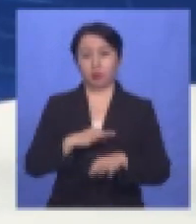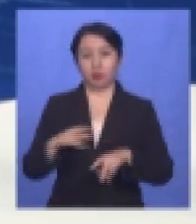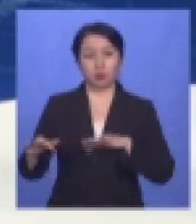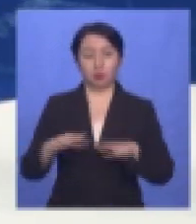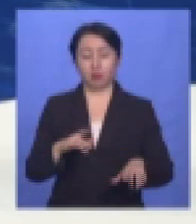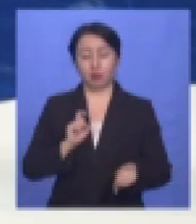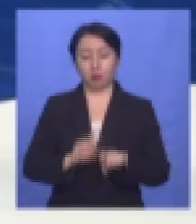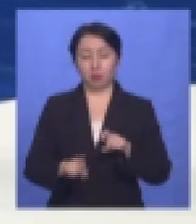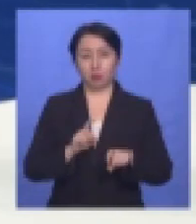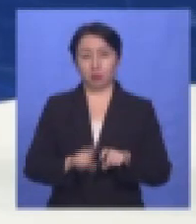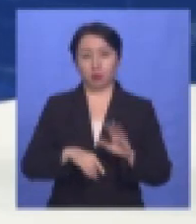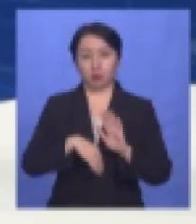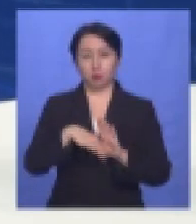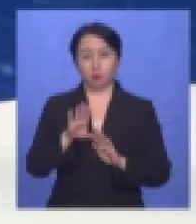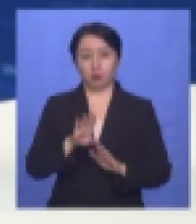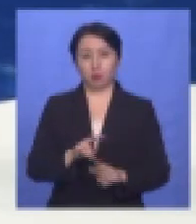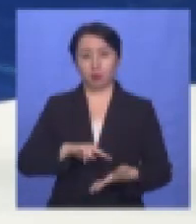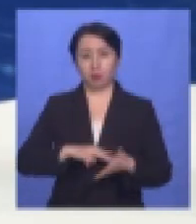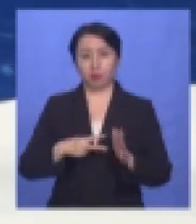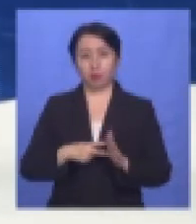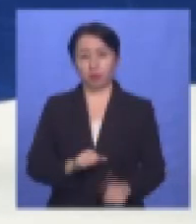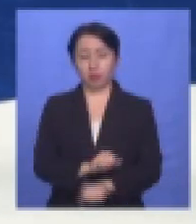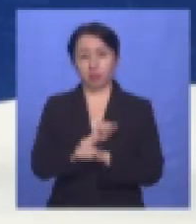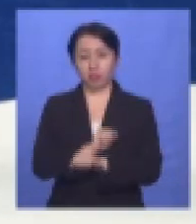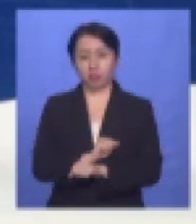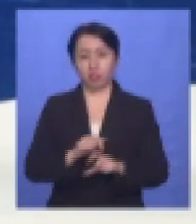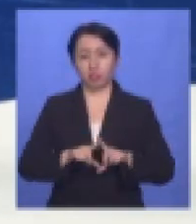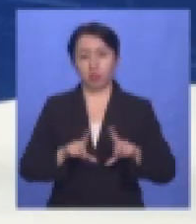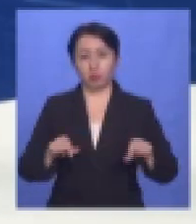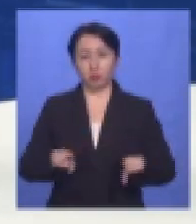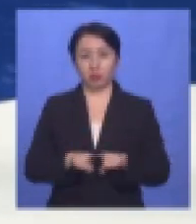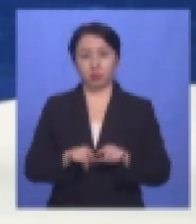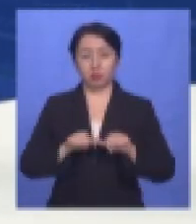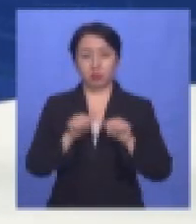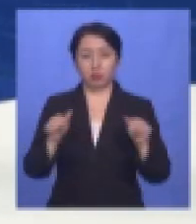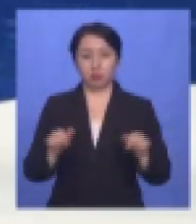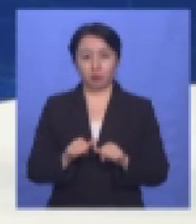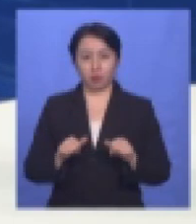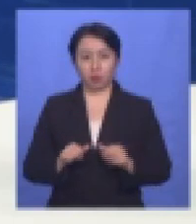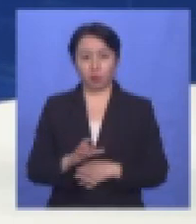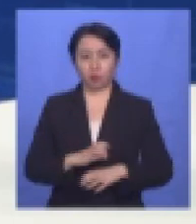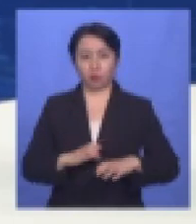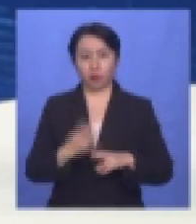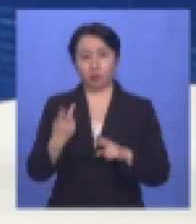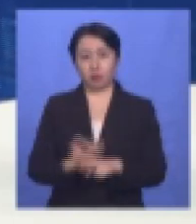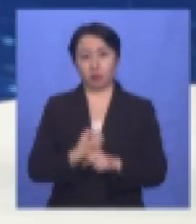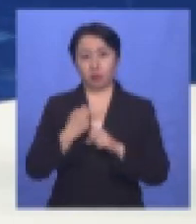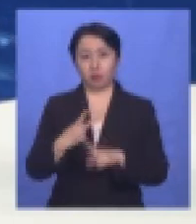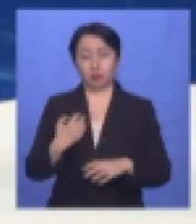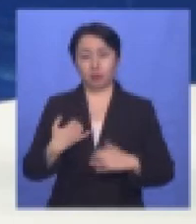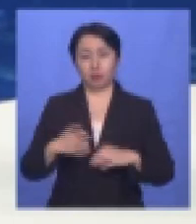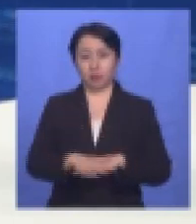Цель проведения мероприятия – проверка эффективности плана защиты объекта, а также формирование и укрепление